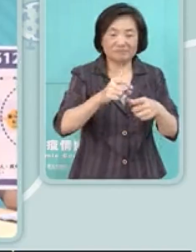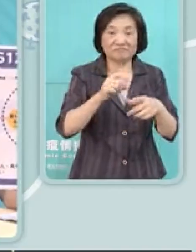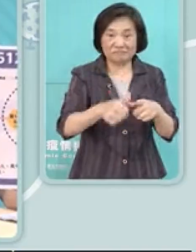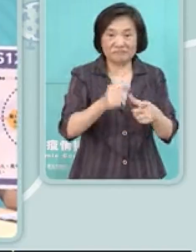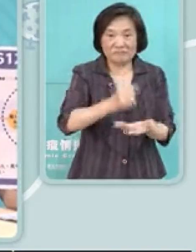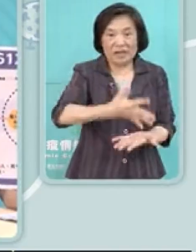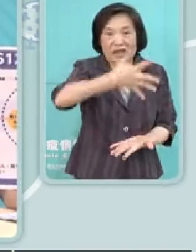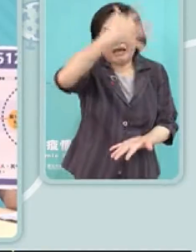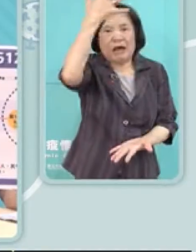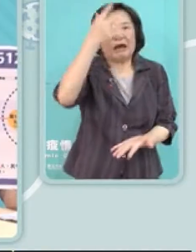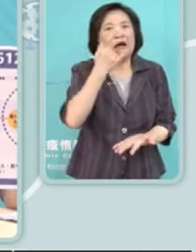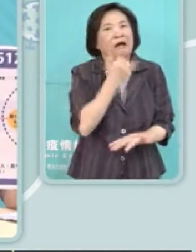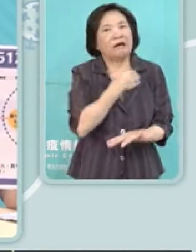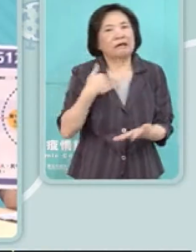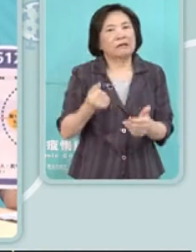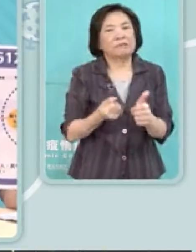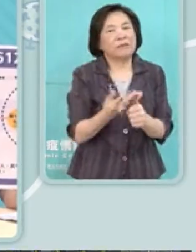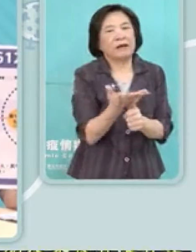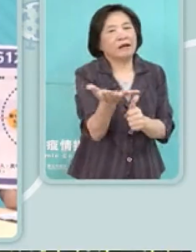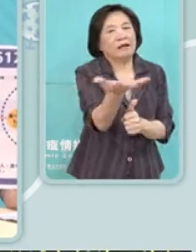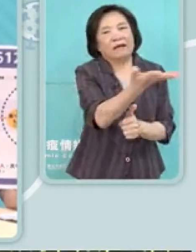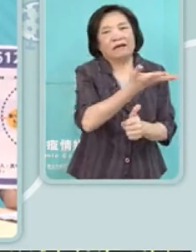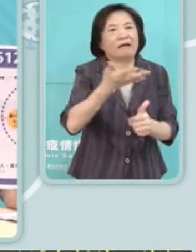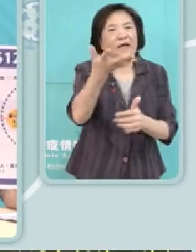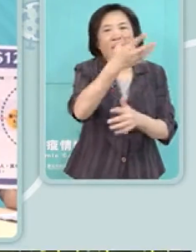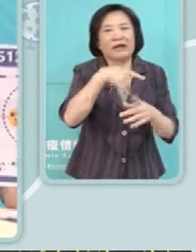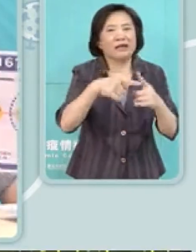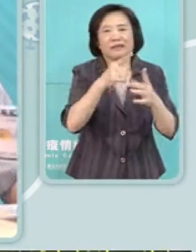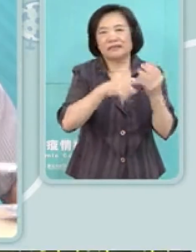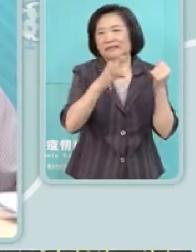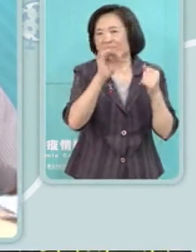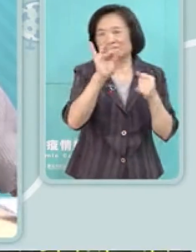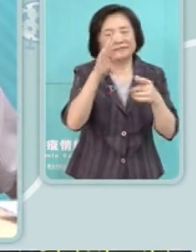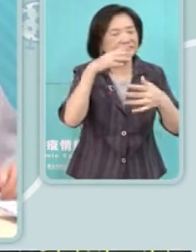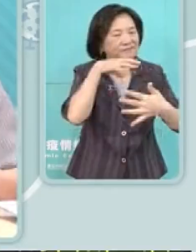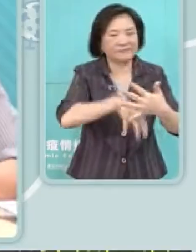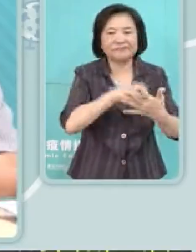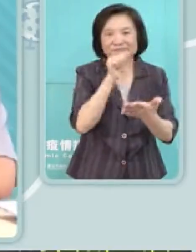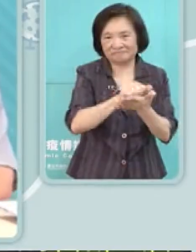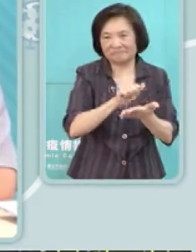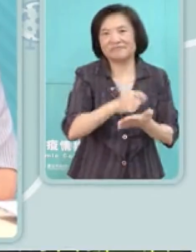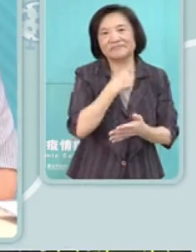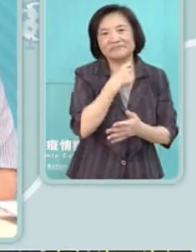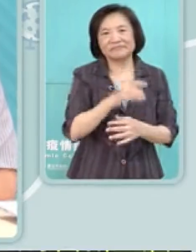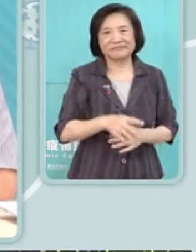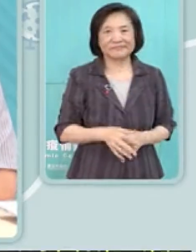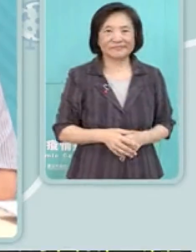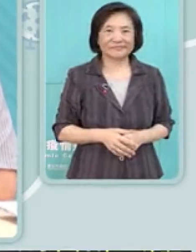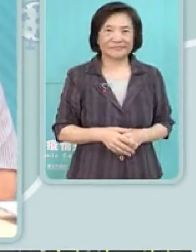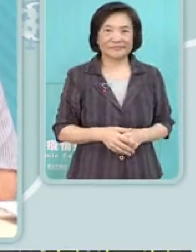惨了啊！这个大概一下子就要框列吧，框列几百人了。所以这疫情是这样的哦。